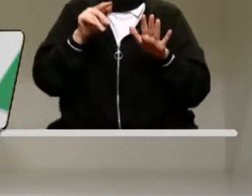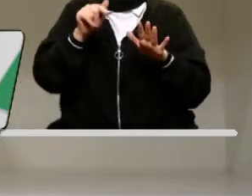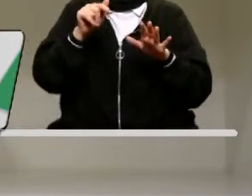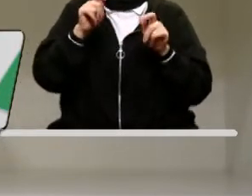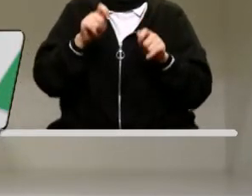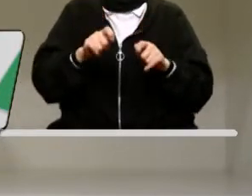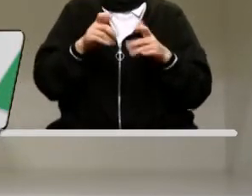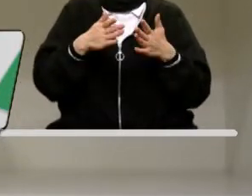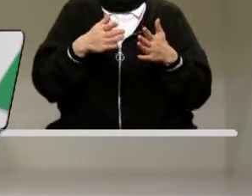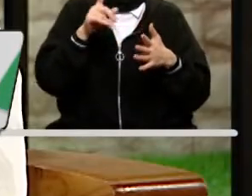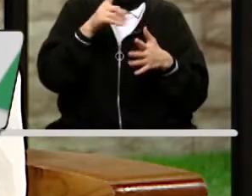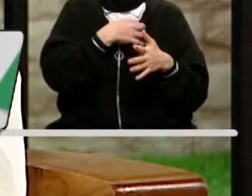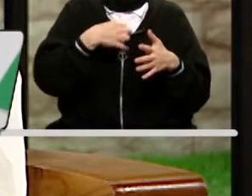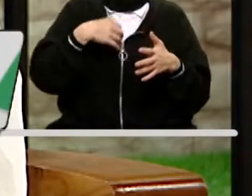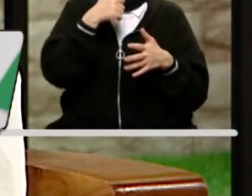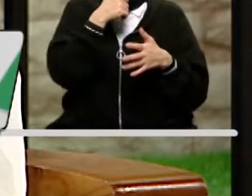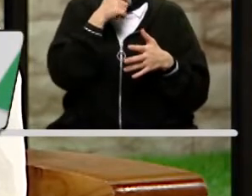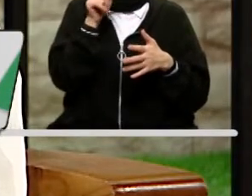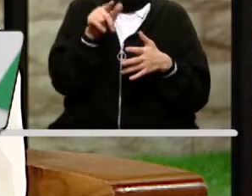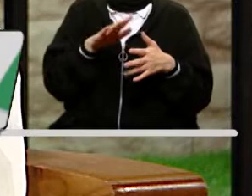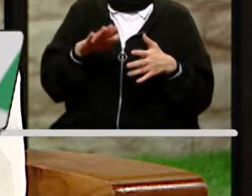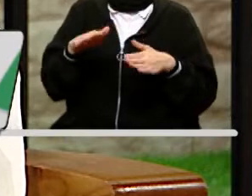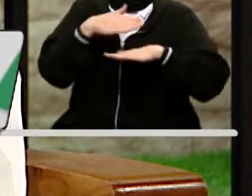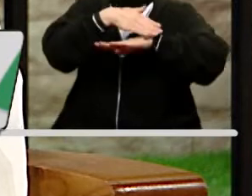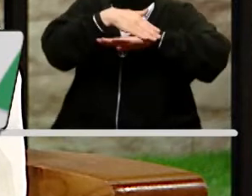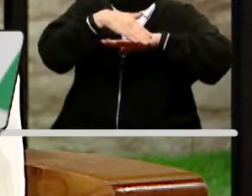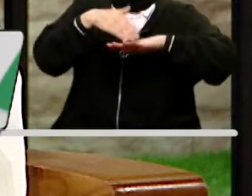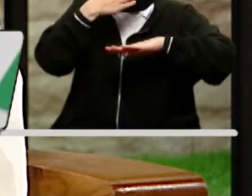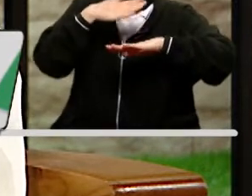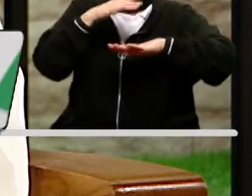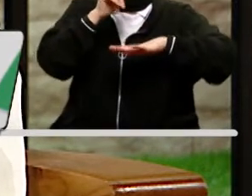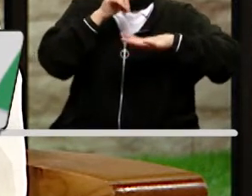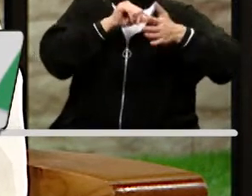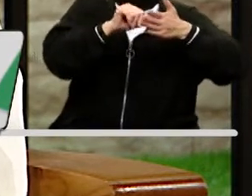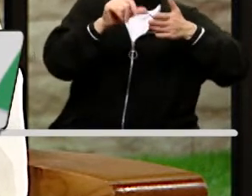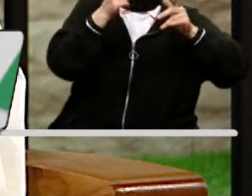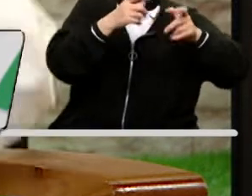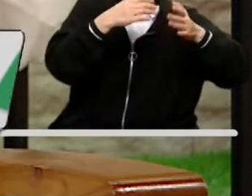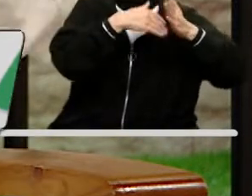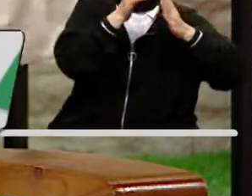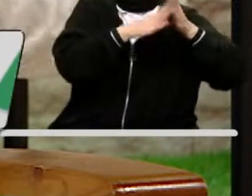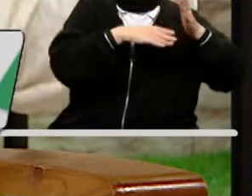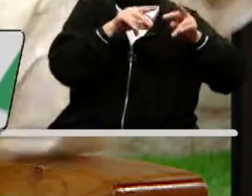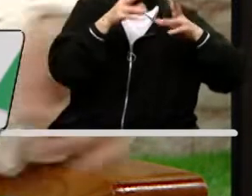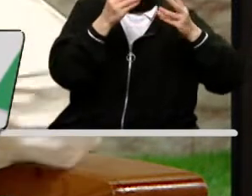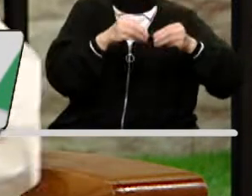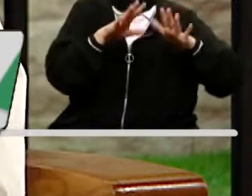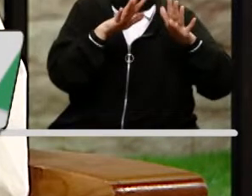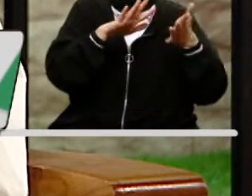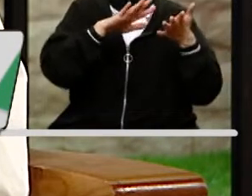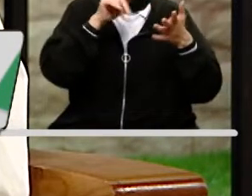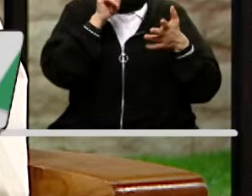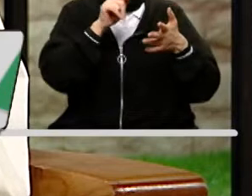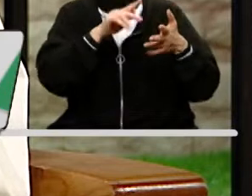burada tabii ki hiç sınır olmayacak diye değil, bunu anlatacağız çocuğa. Yaptığında kızmak yerine eline bezi verip sileceğiz ya da ona bir alan çizeceğiz.